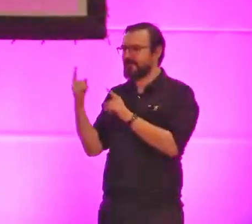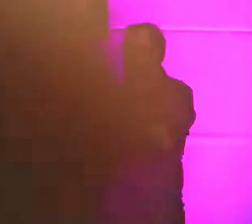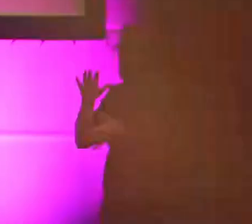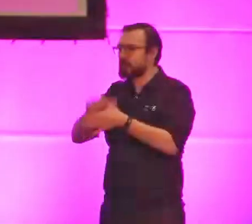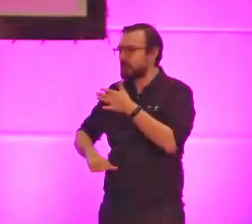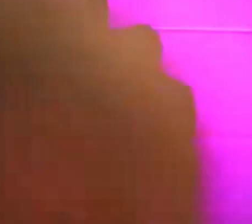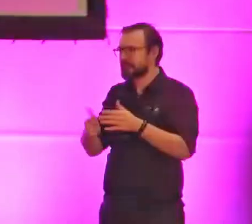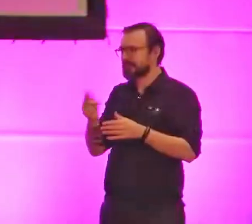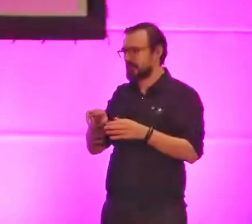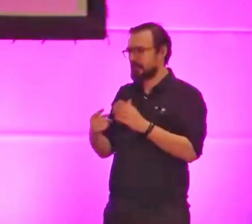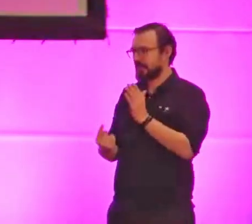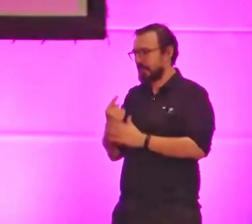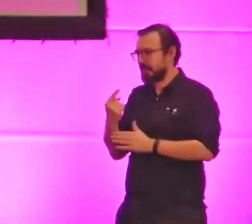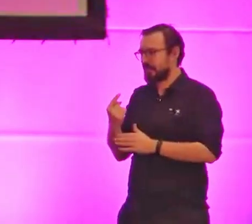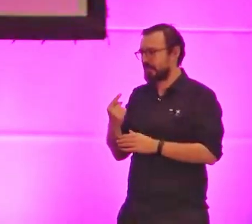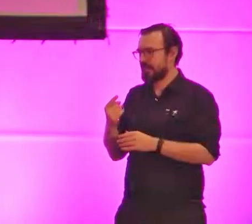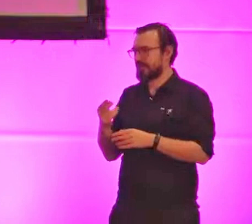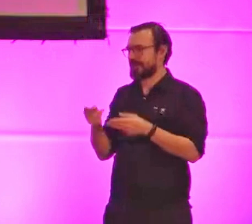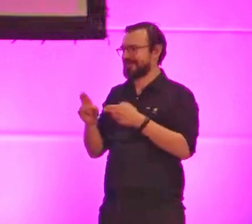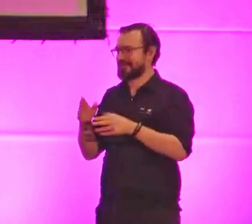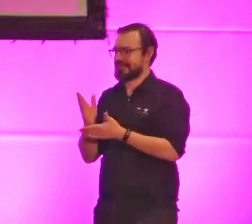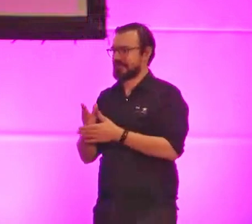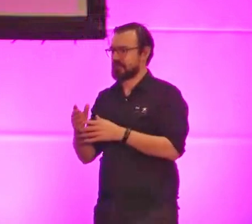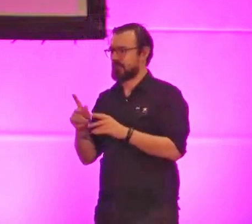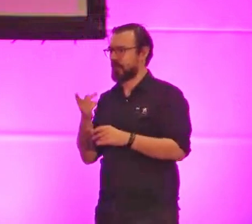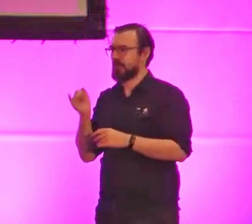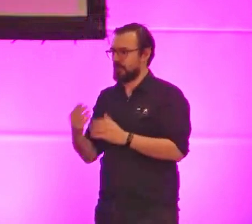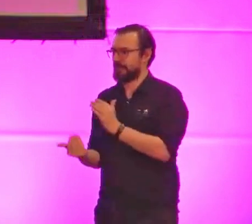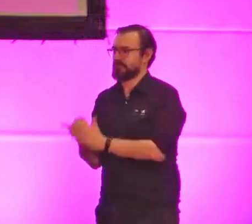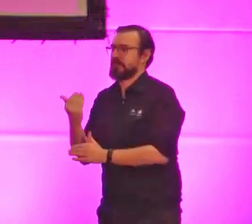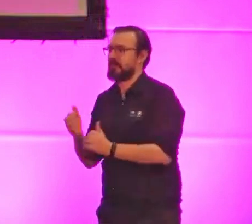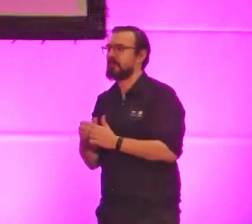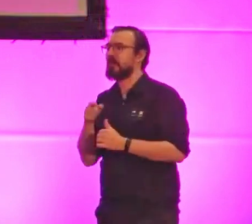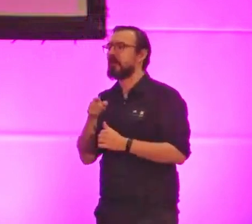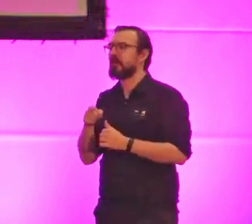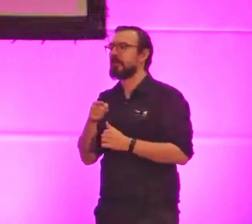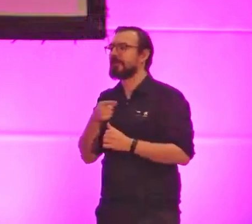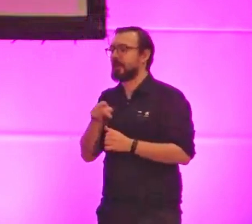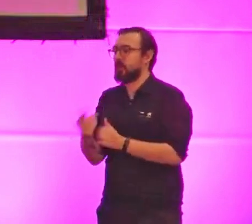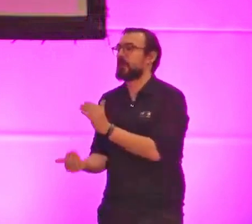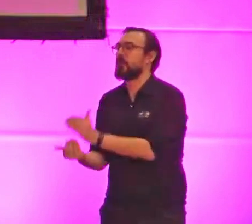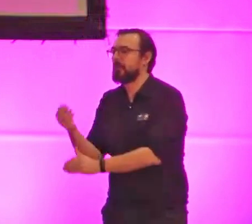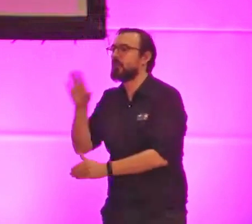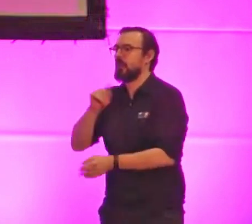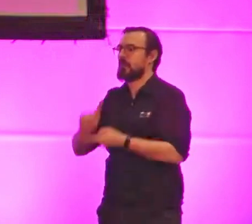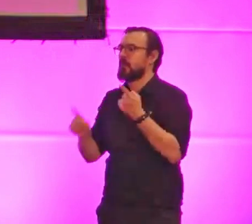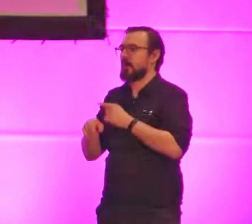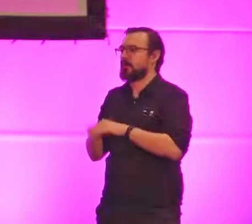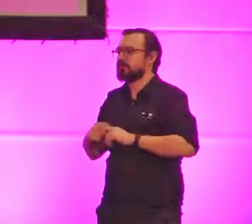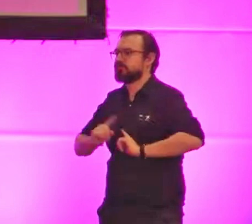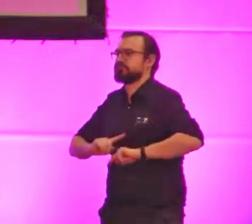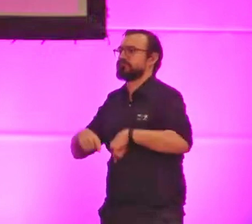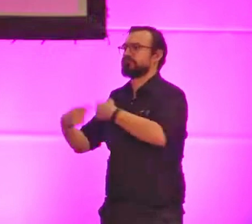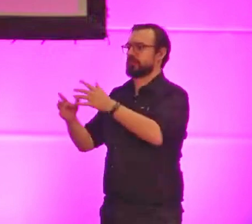folkmord, till exempel efter krigsbrottskommissionen kom till. Men det är när de kom till, det var igår det började ta fart med